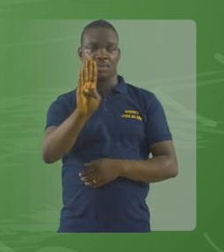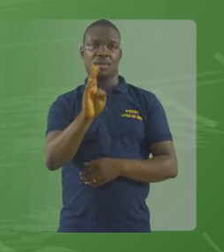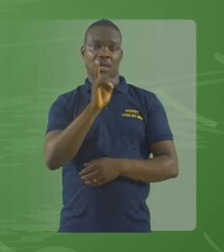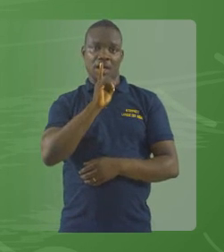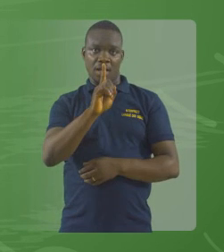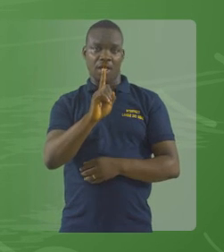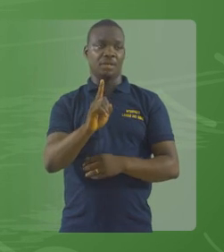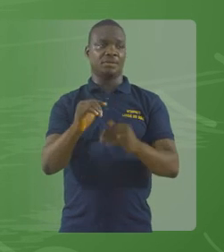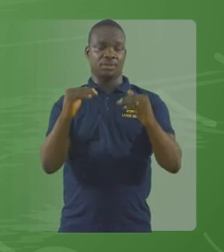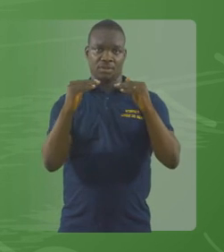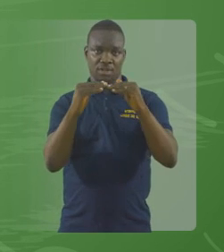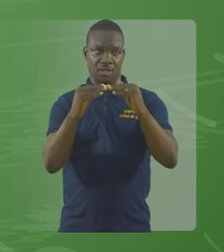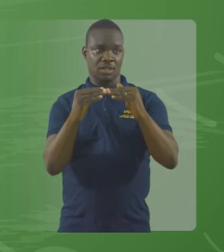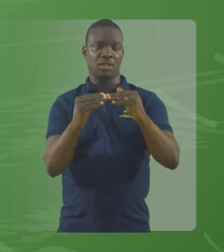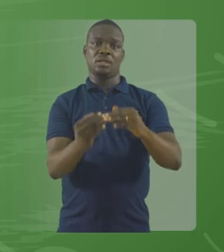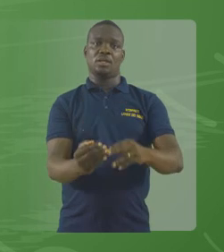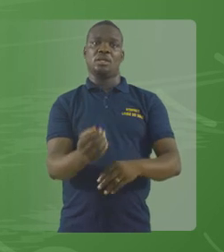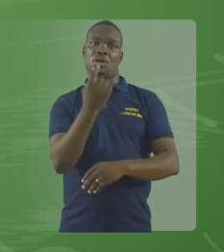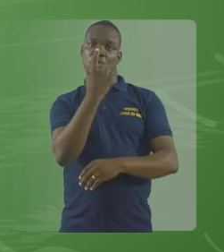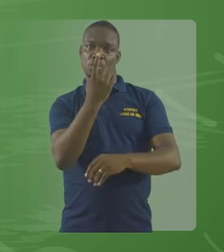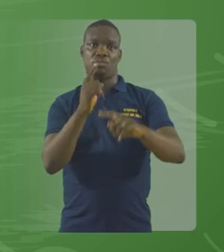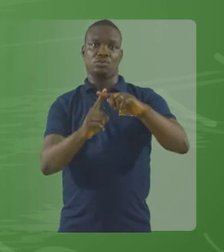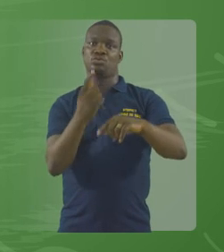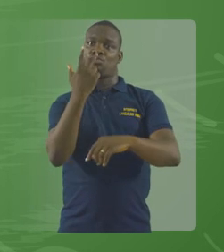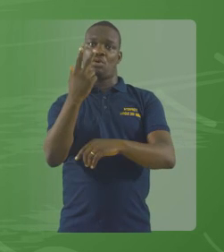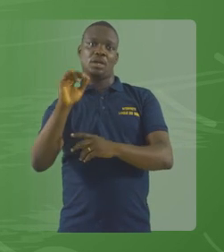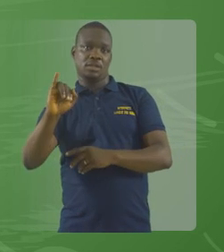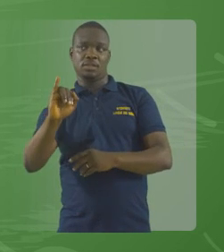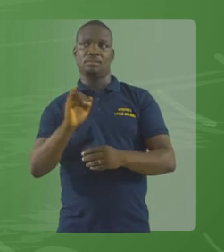est égal à 1 plus 3i.